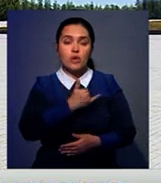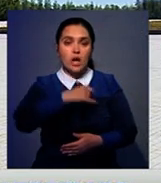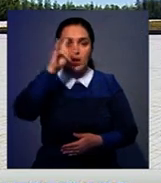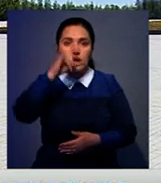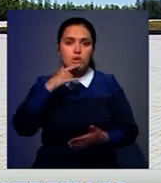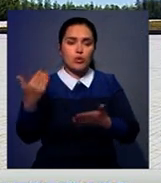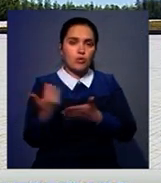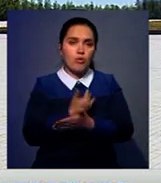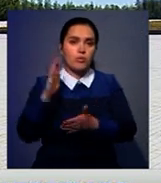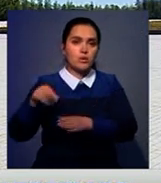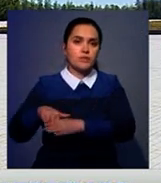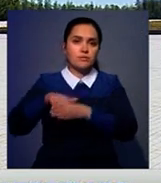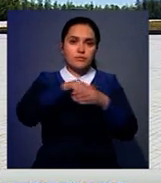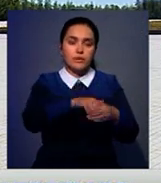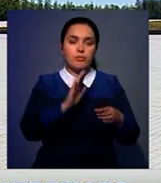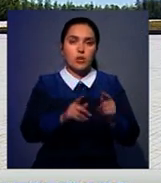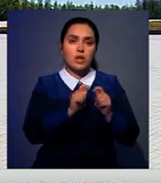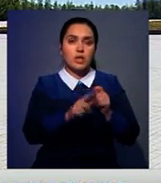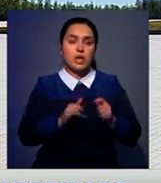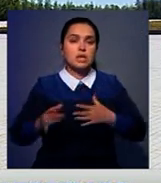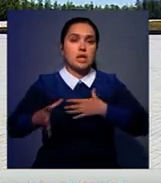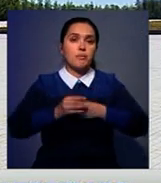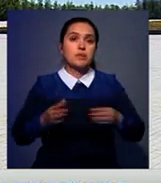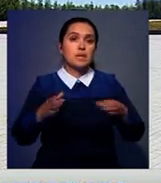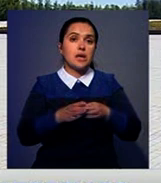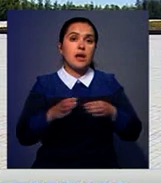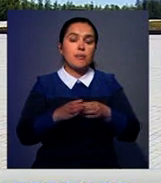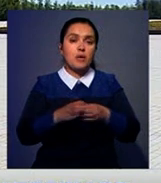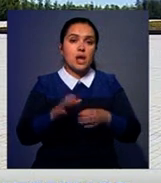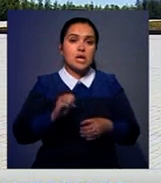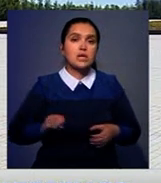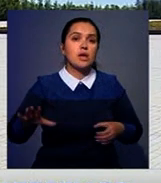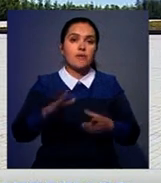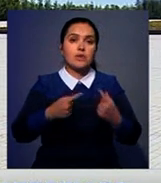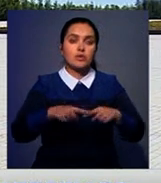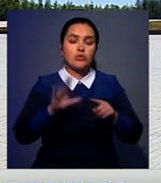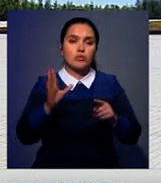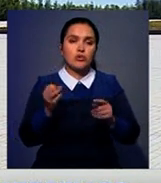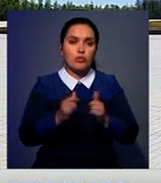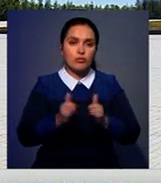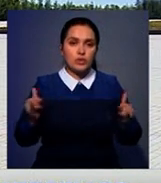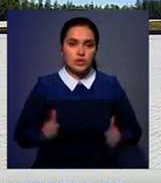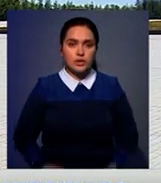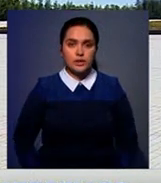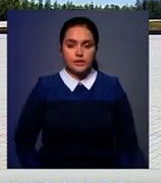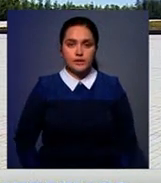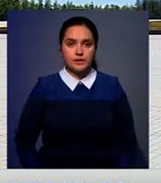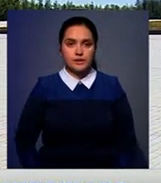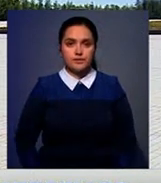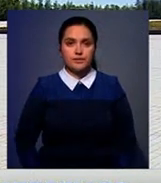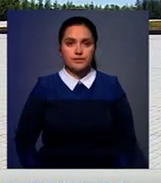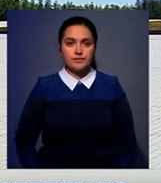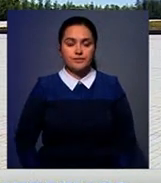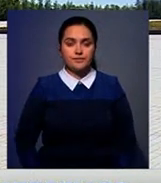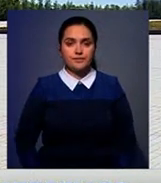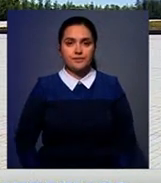приток зарубежных инвестиций, и совместных компаний со странами Евросоюза станет еще больше. Ирина Панфилова, Ербол Даиров при